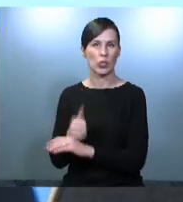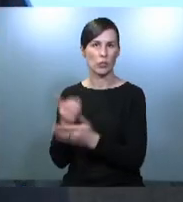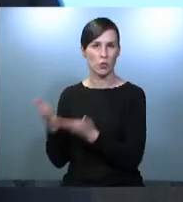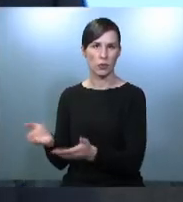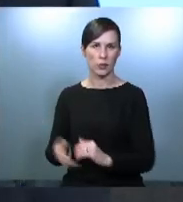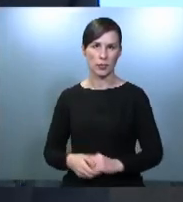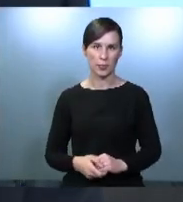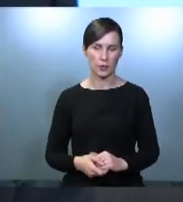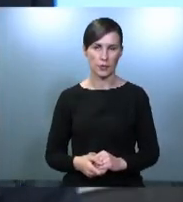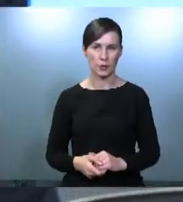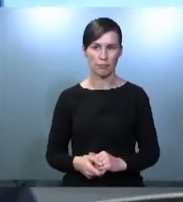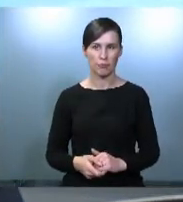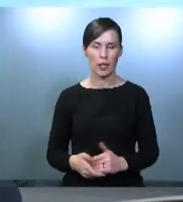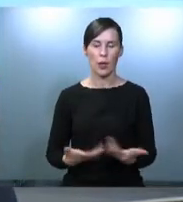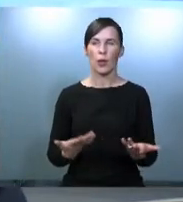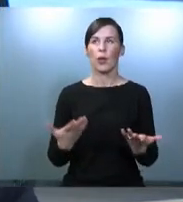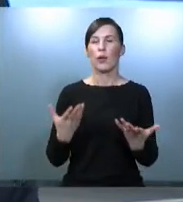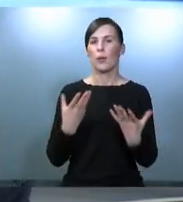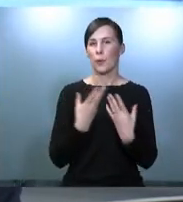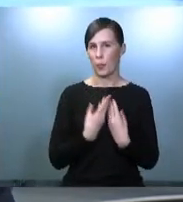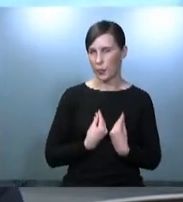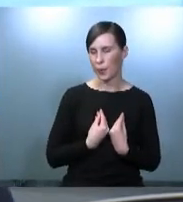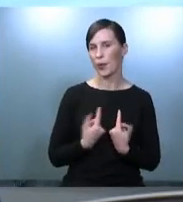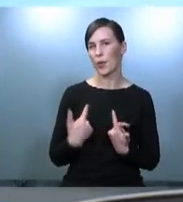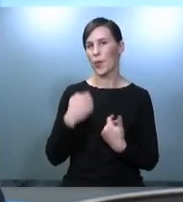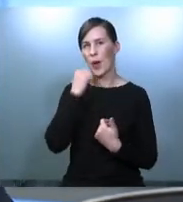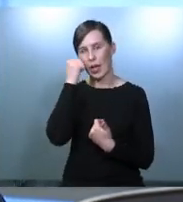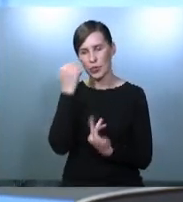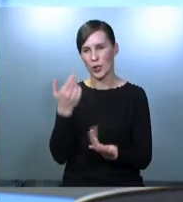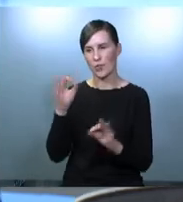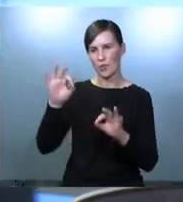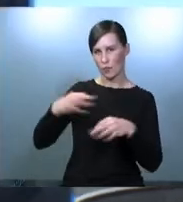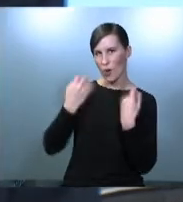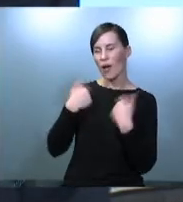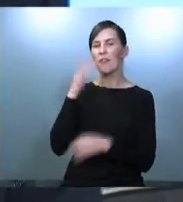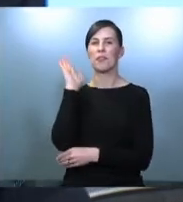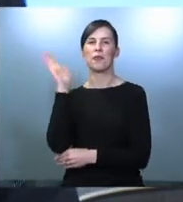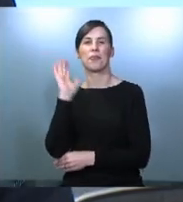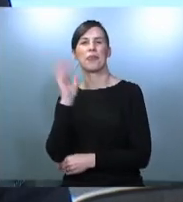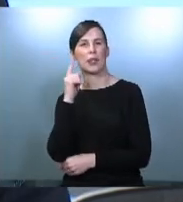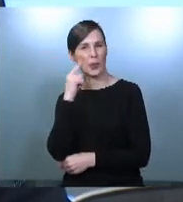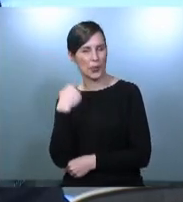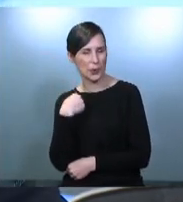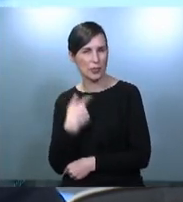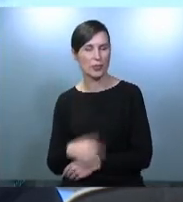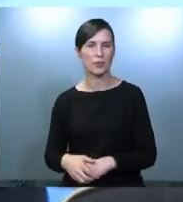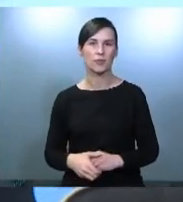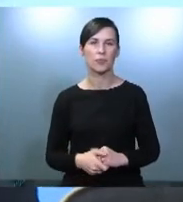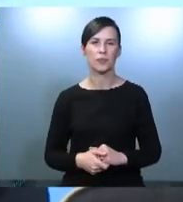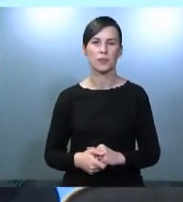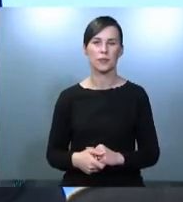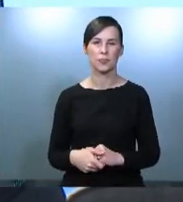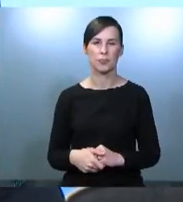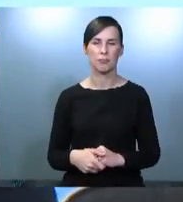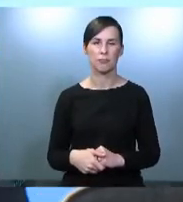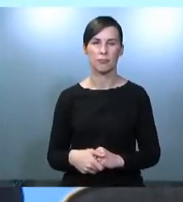labai malonu, kadangi aš jau galvojau, kad man nebeužteks laiko, reiškia, pasisakyti. Priimu kritiką, bet čia yra jūsų kolegos. Na, iš tikrųjų reikia